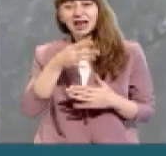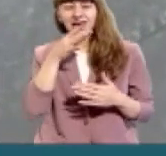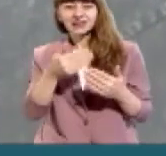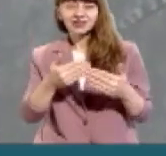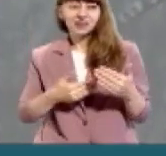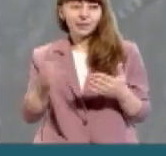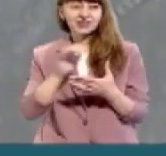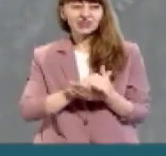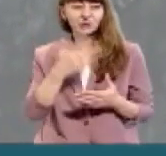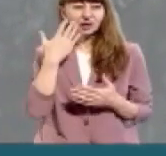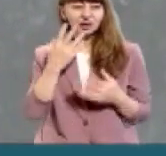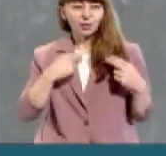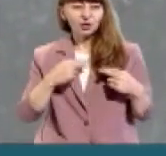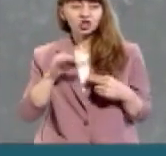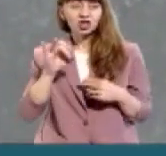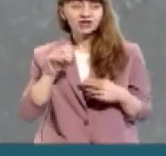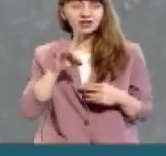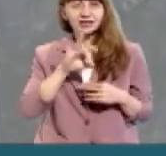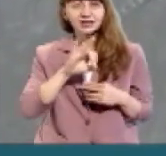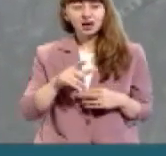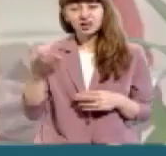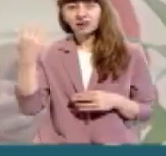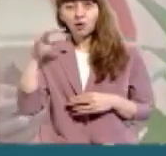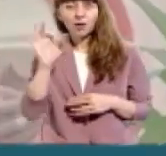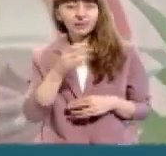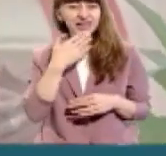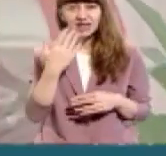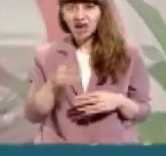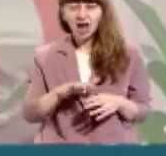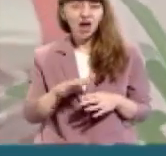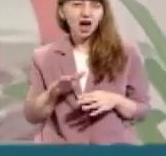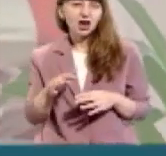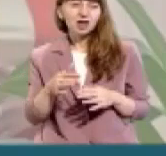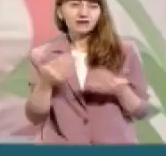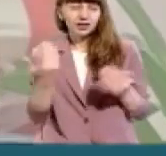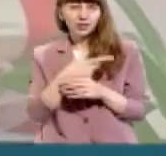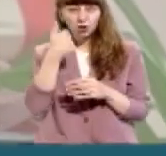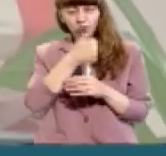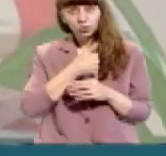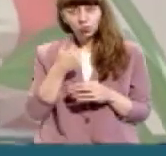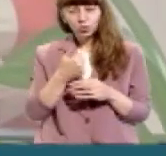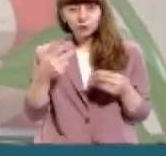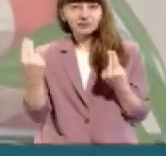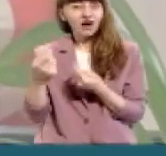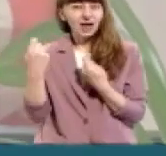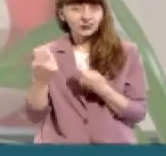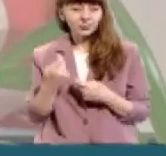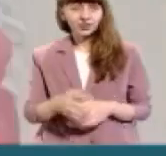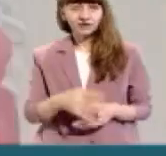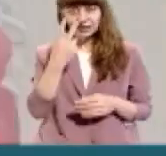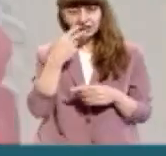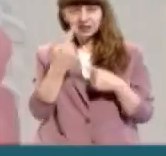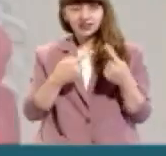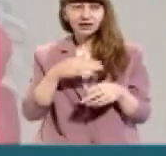в зеленом отряде «Жасыл-Ель». С тех пор влюбленные не расставались. В этом году пара сыграла свадьбу. Все традиции двух культур были